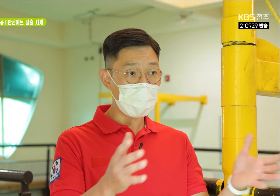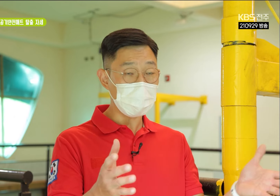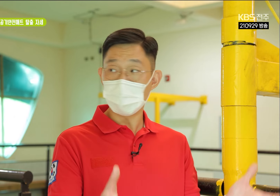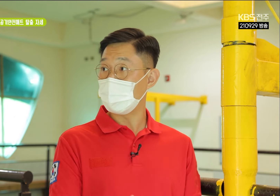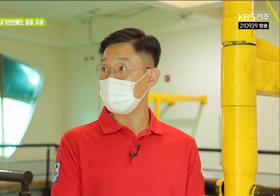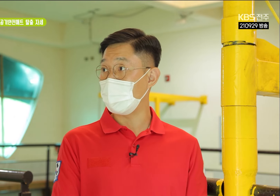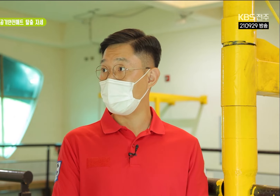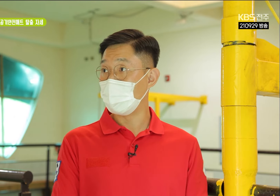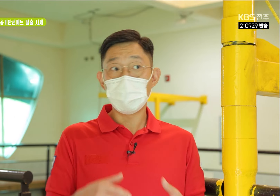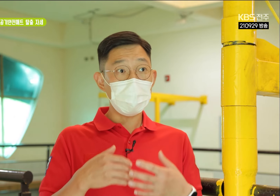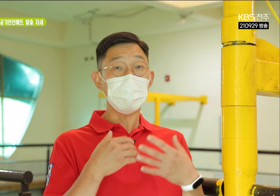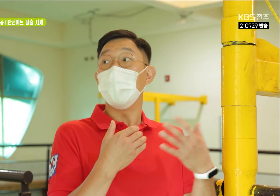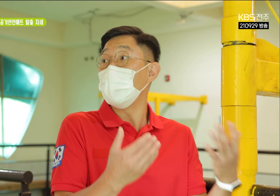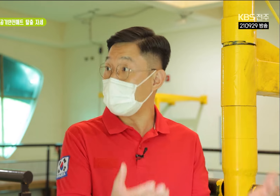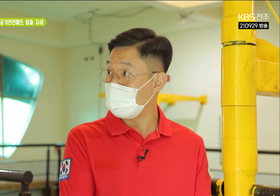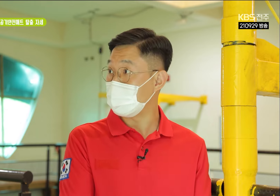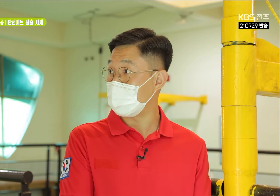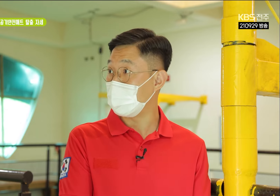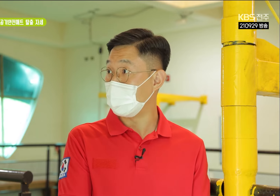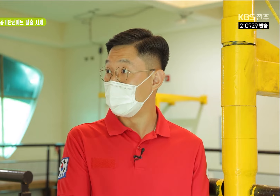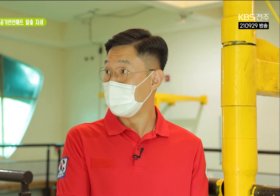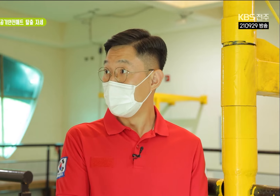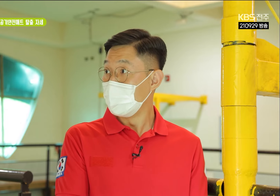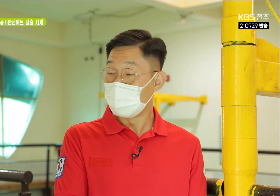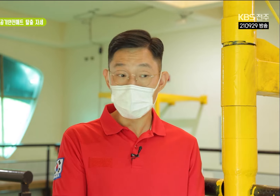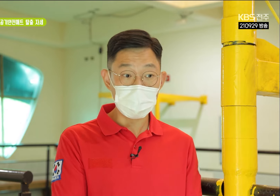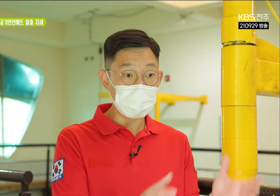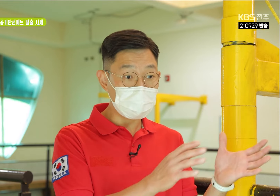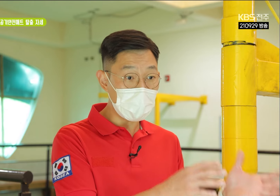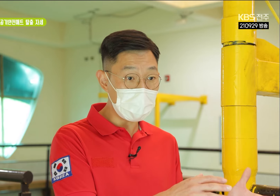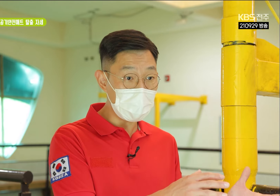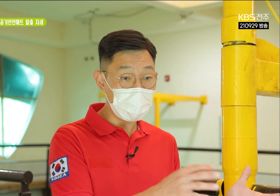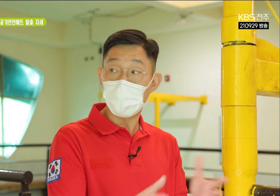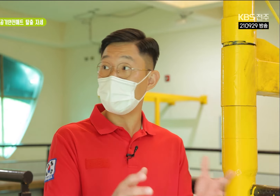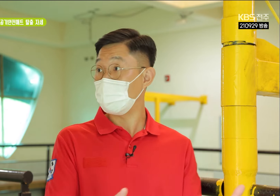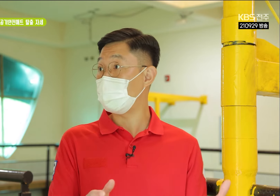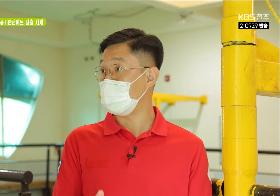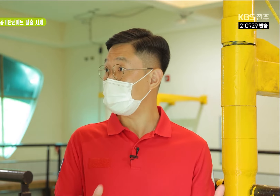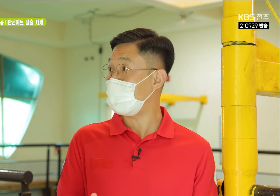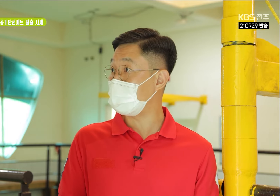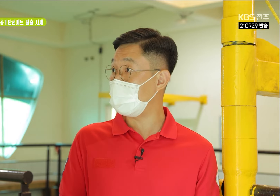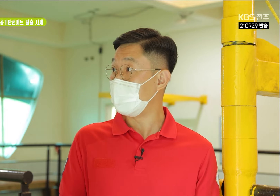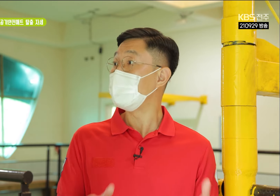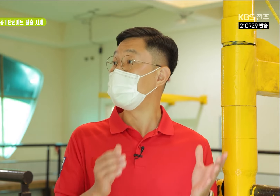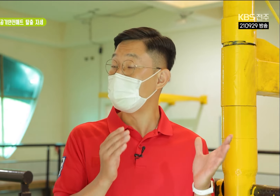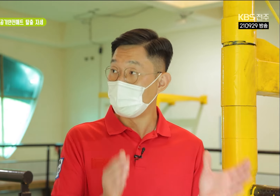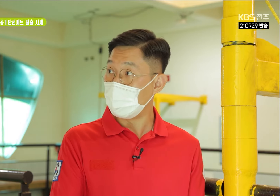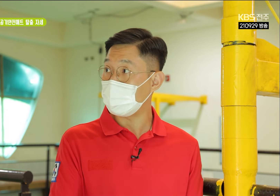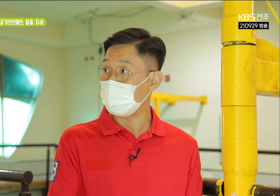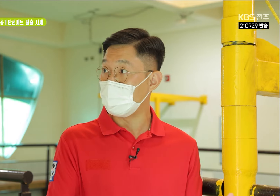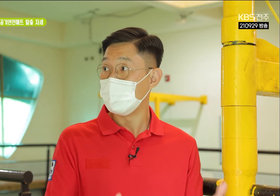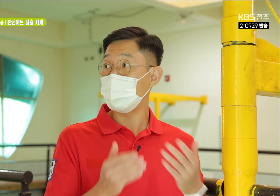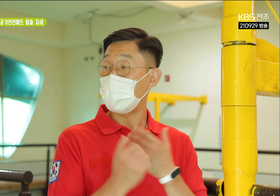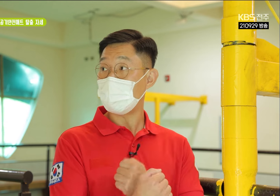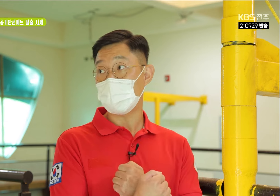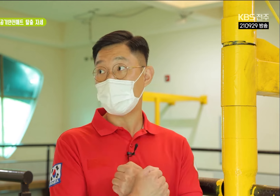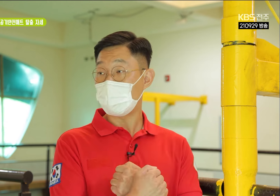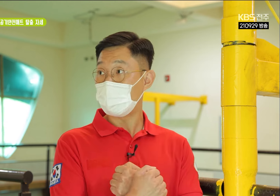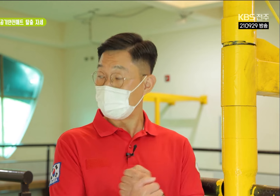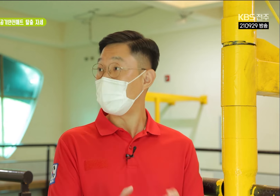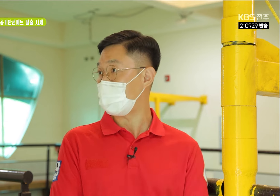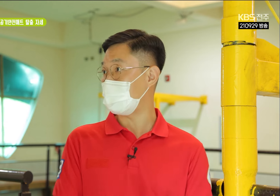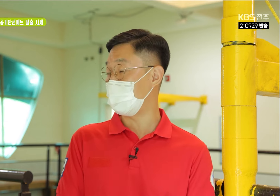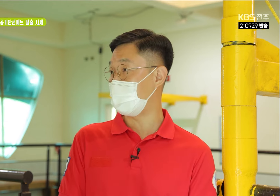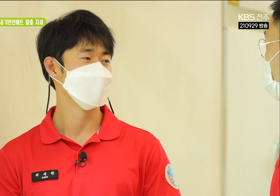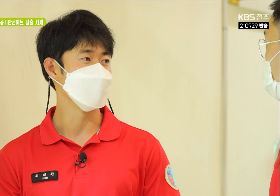이 공기안전매트가 뛰어내려야 되는 거잖아요. 그래서 뭐 부상이 유발이 될 수도 있을 것 같은데 그래서 무엇보다도 이 탈출 자세가